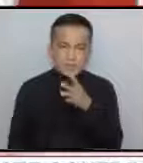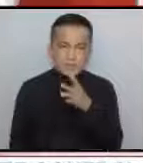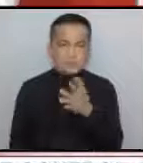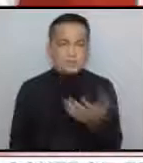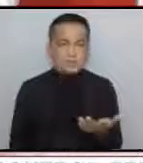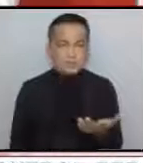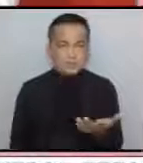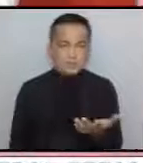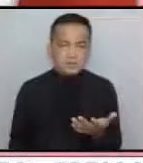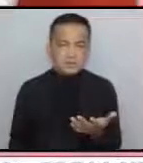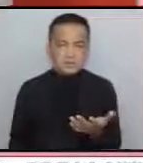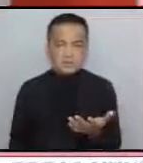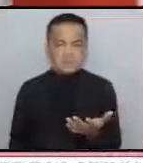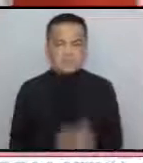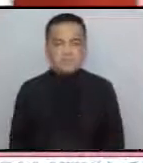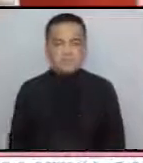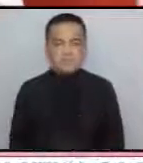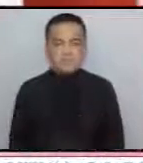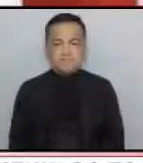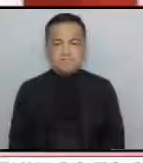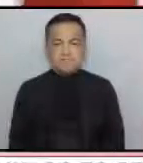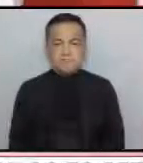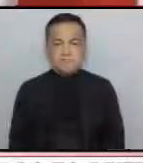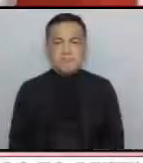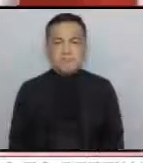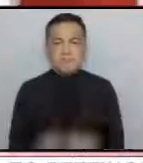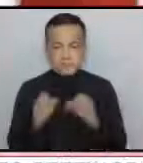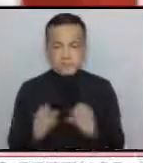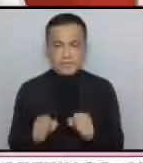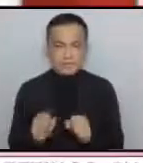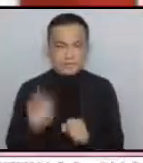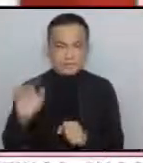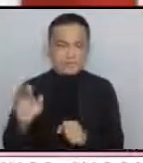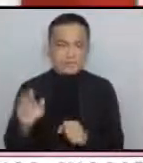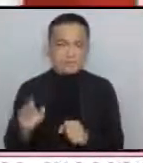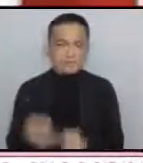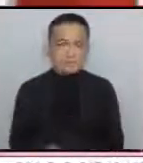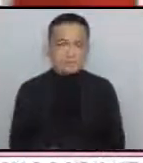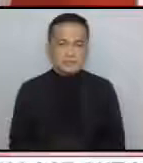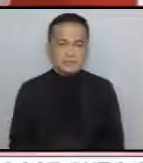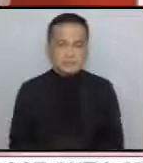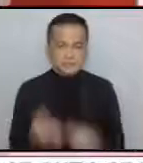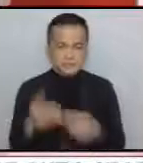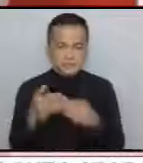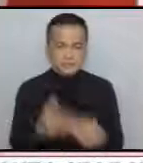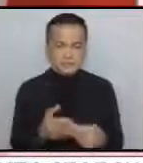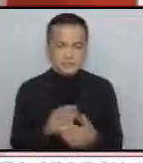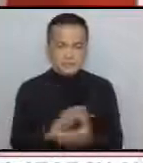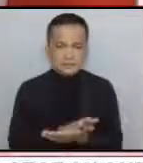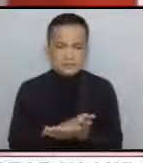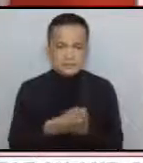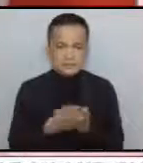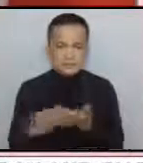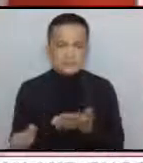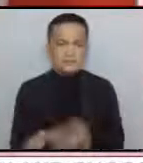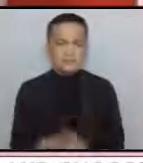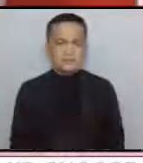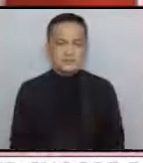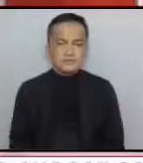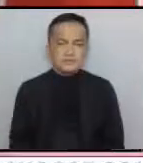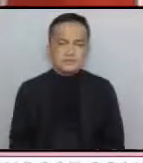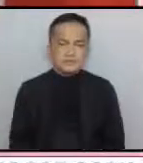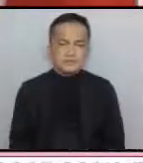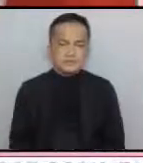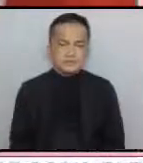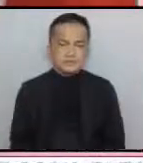naman kaya silang i-handle, i-lead sila ng maayos. Yes. Miss Isa, nakita